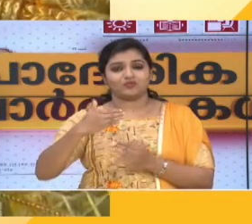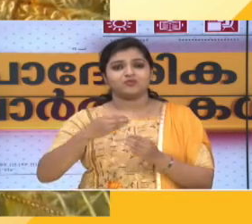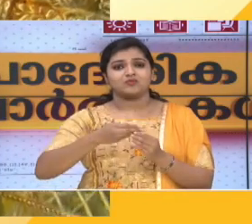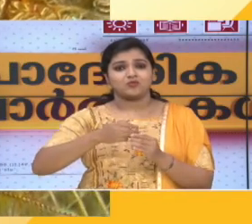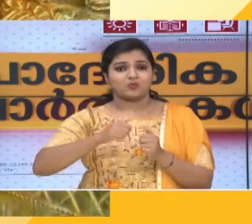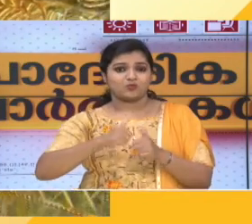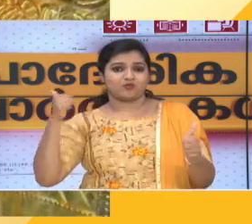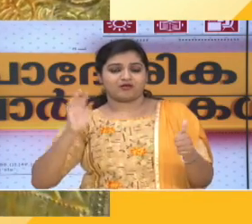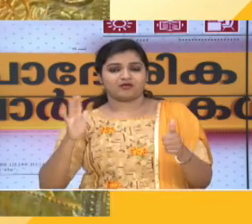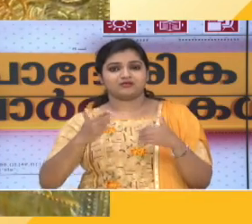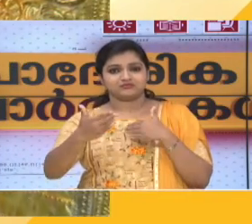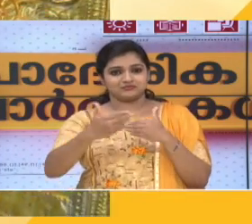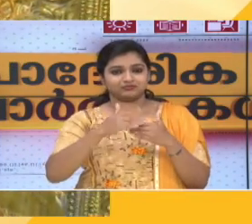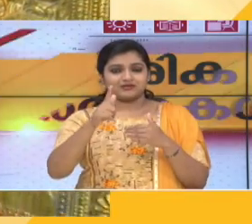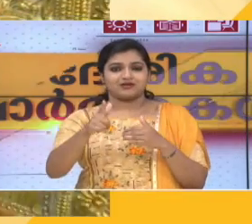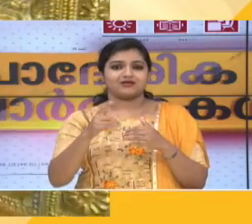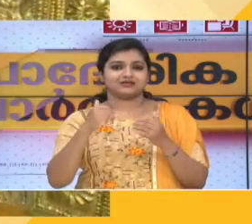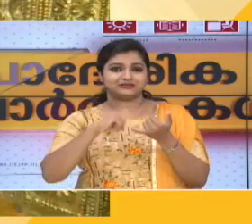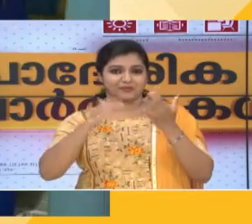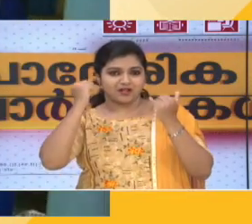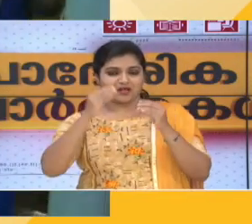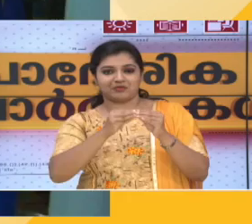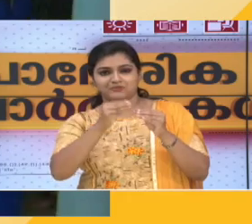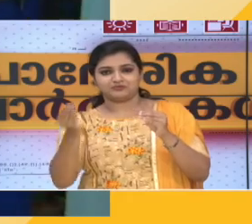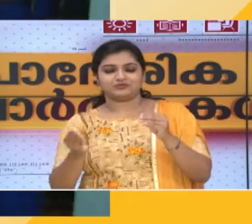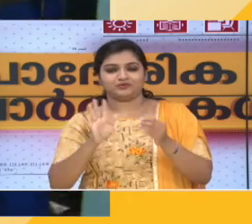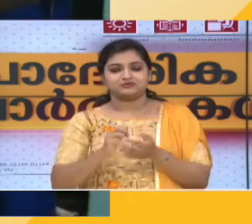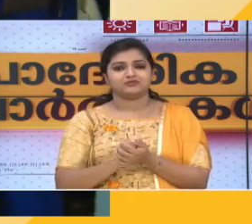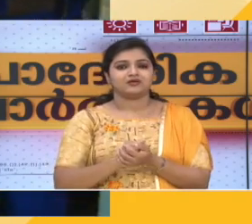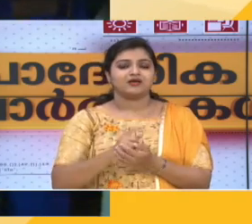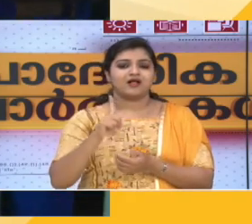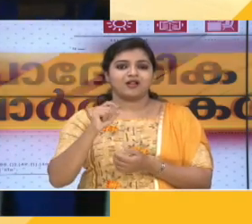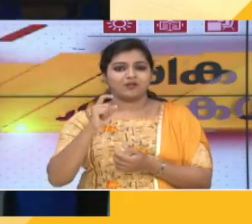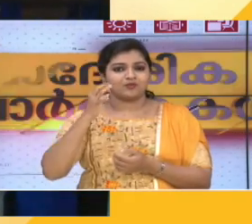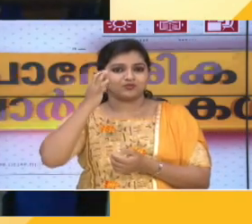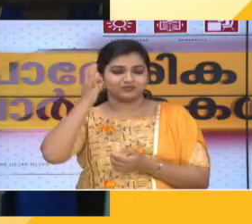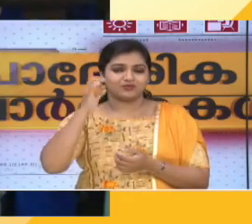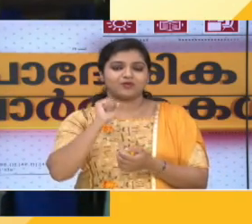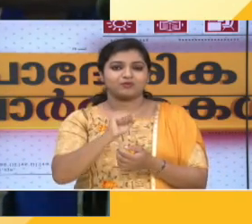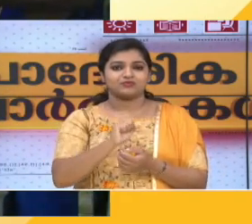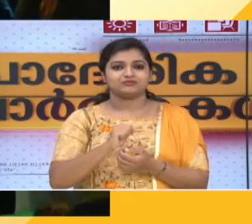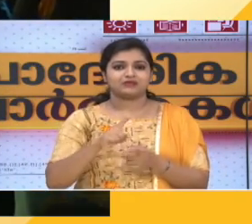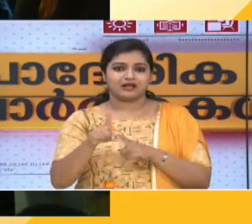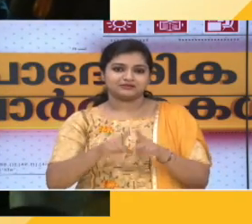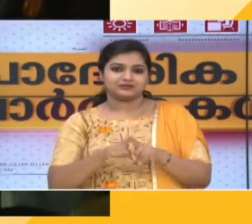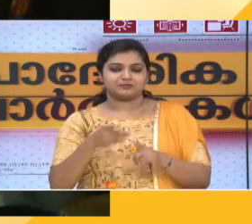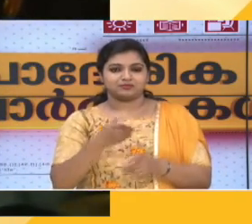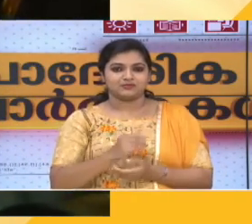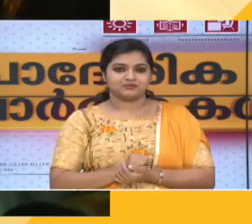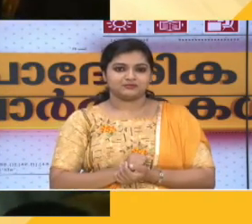അടുത്ത ശബരിഗിരീശന്റെ തൊട്ടടുത്ത്. അനശ്വര പ്രണയത്തിന്റെ ഉത്തമ ഉദാഹരണമായി